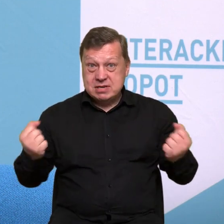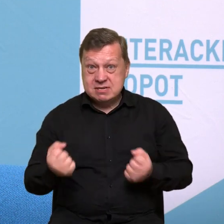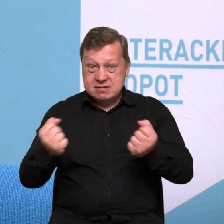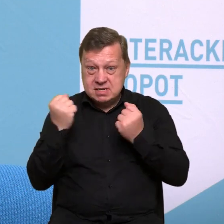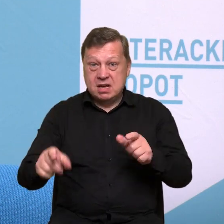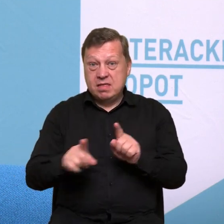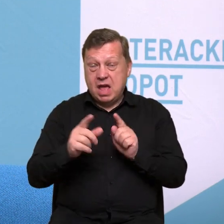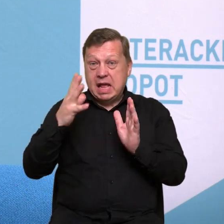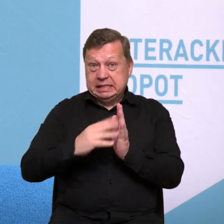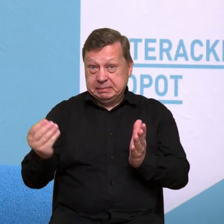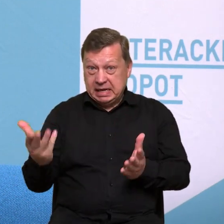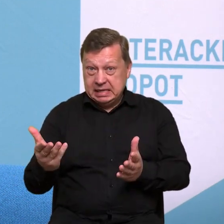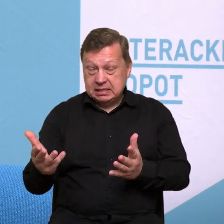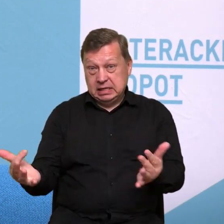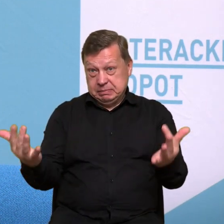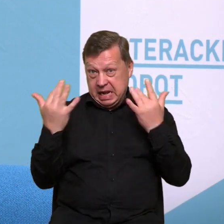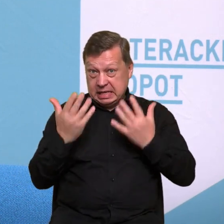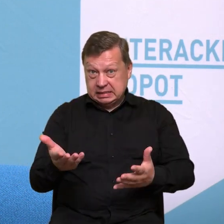sensie inspiracją, prawda?